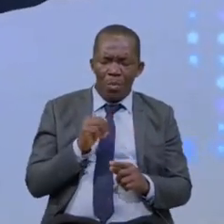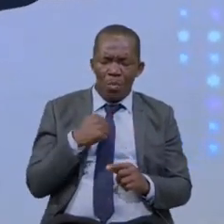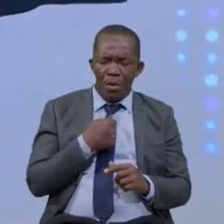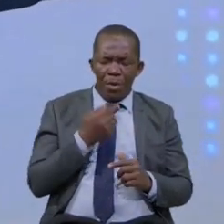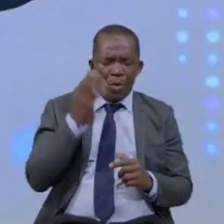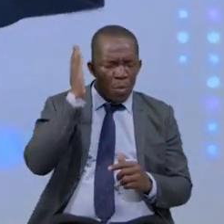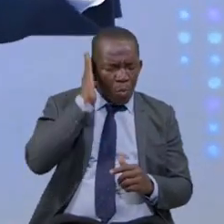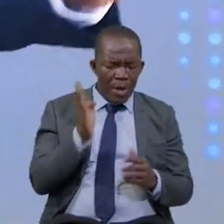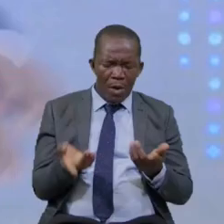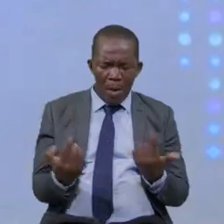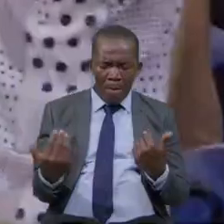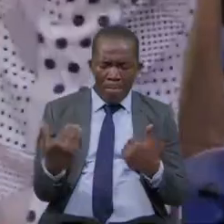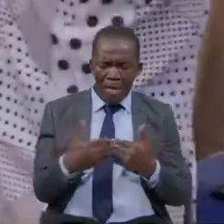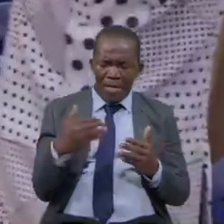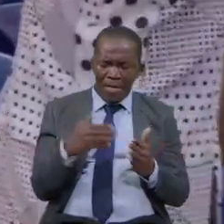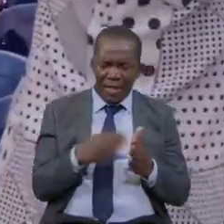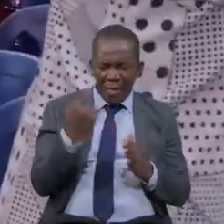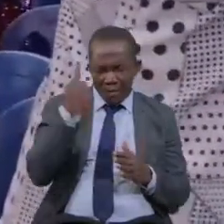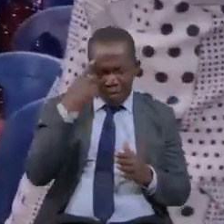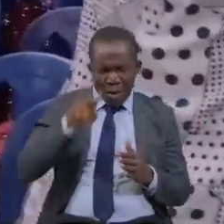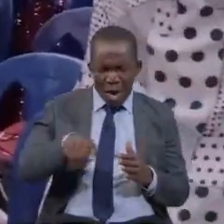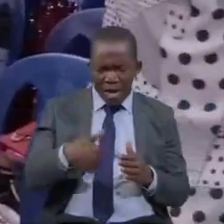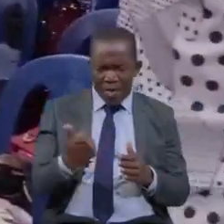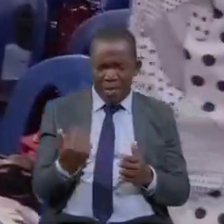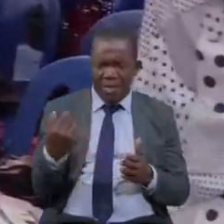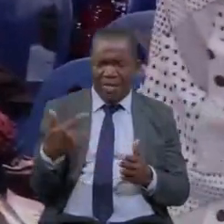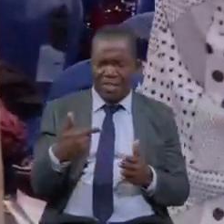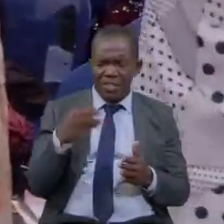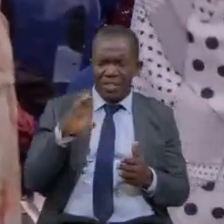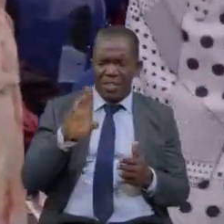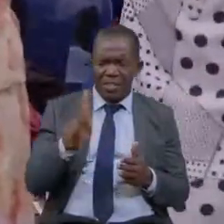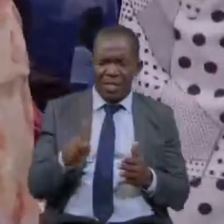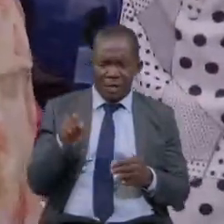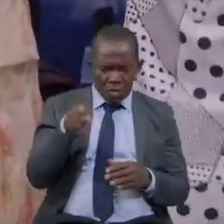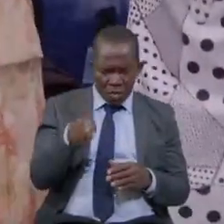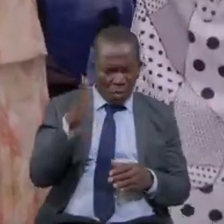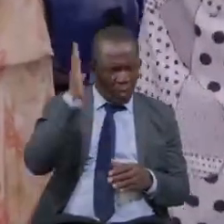pour un autre programme de JCK, tu seras toujours vivant.